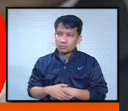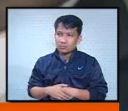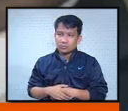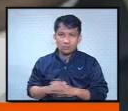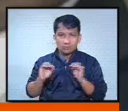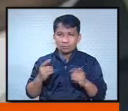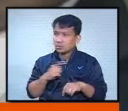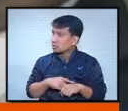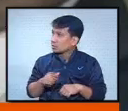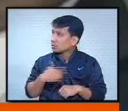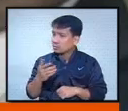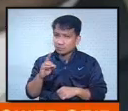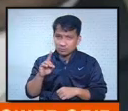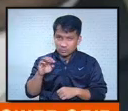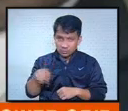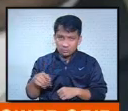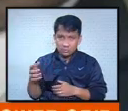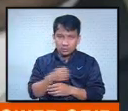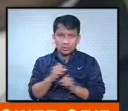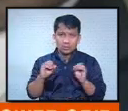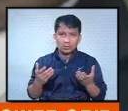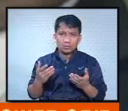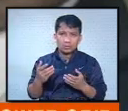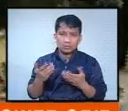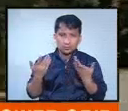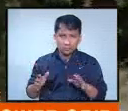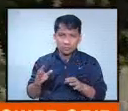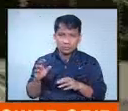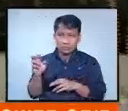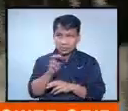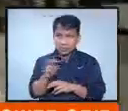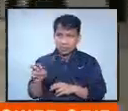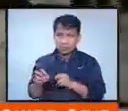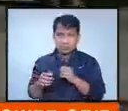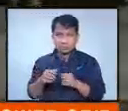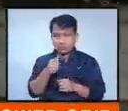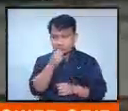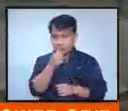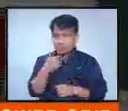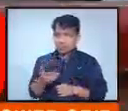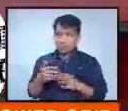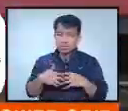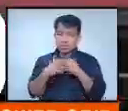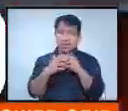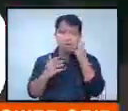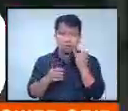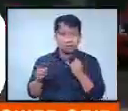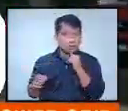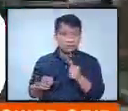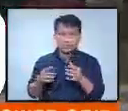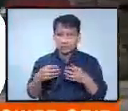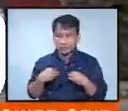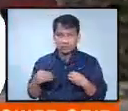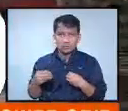time dun sa depo, matagal makuha, tapos na yung mga tren natin. Tumanggi rin noong una ang may-ari ng lupa dahil hindi nagustuhan